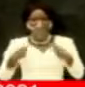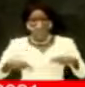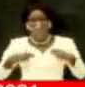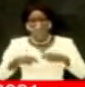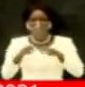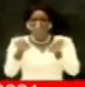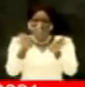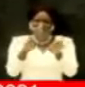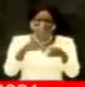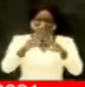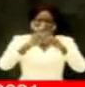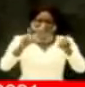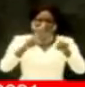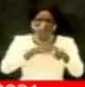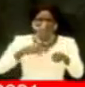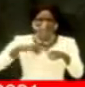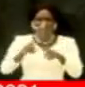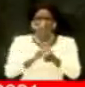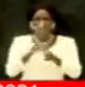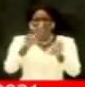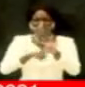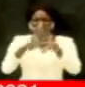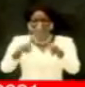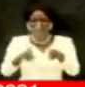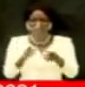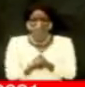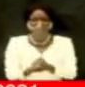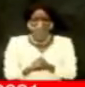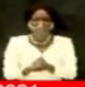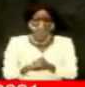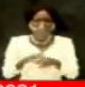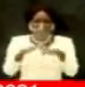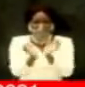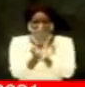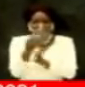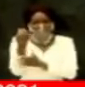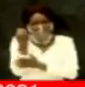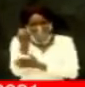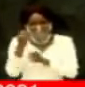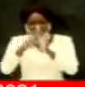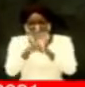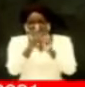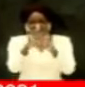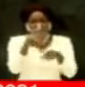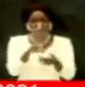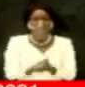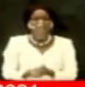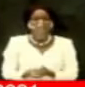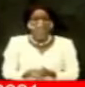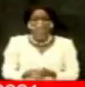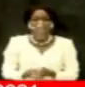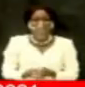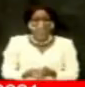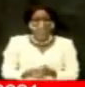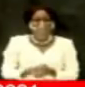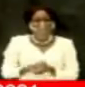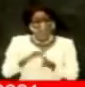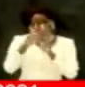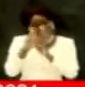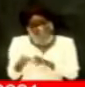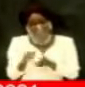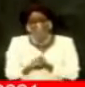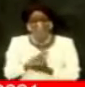wa komiti ija imene imanganira matenda mene wa COVID-19 komiti ya ntsuguri wa dziko lino yonga ni mandemena COVID-19 olimegezeka kumbizeka